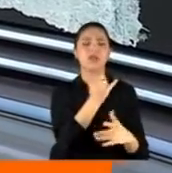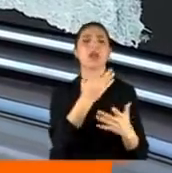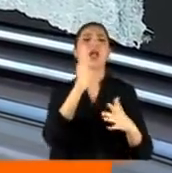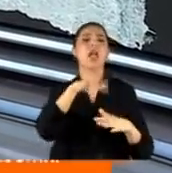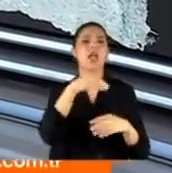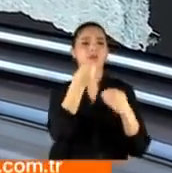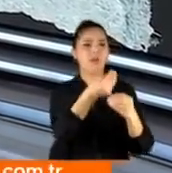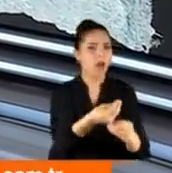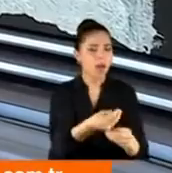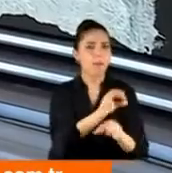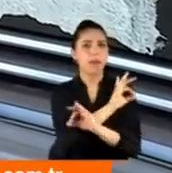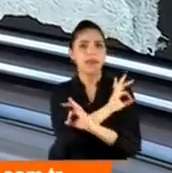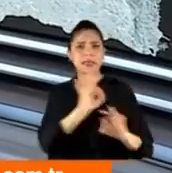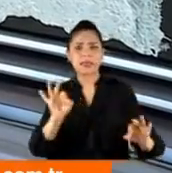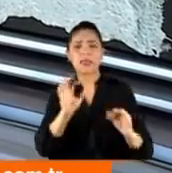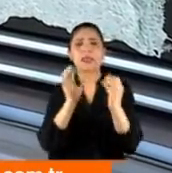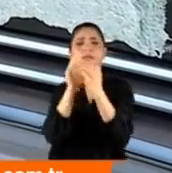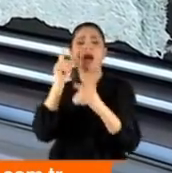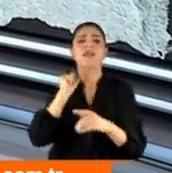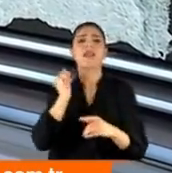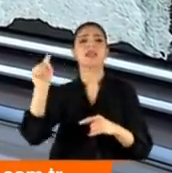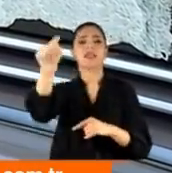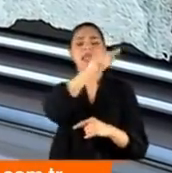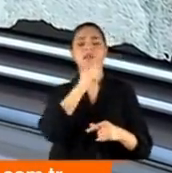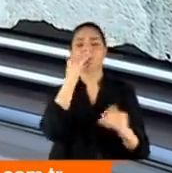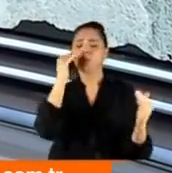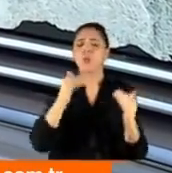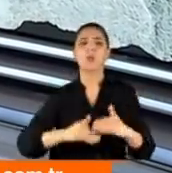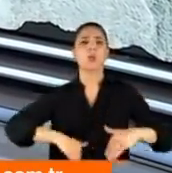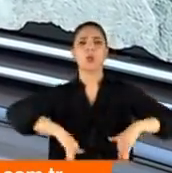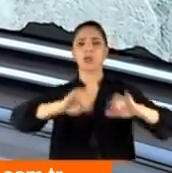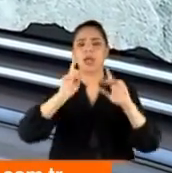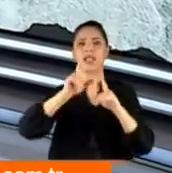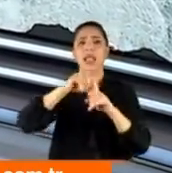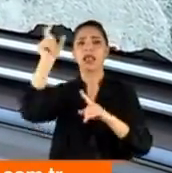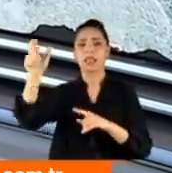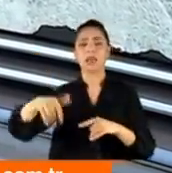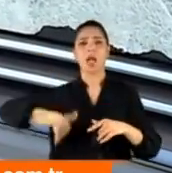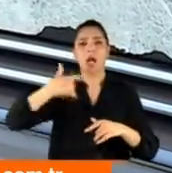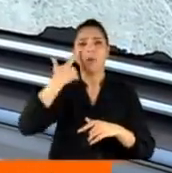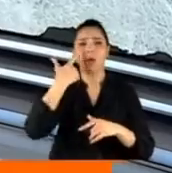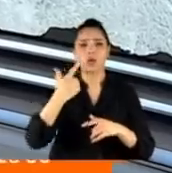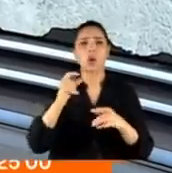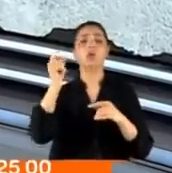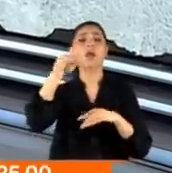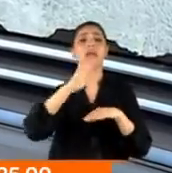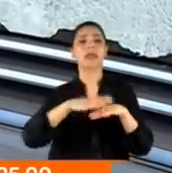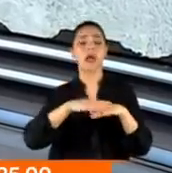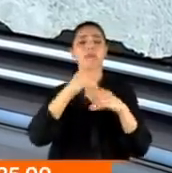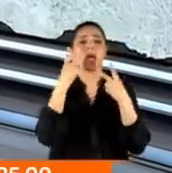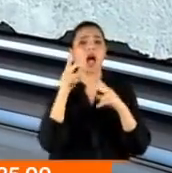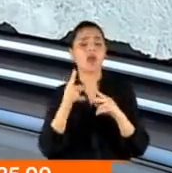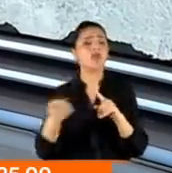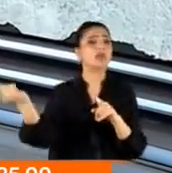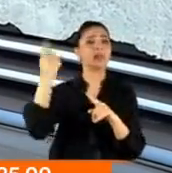vermeye kalkmak hiçbir parti temsilcisinin haddi değildir. Demirtaş'ın avukatı aracılığıyla BBC'ye yaptığı açıklamanın